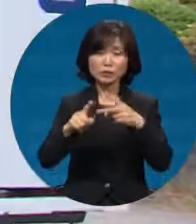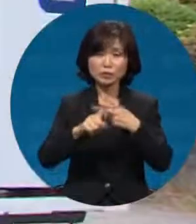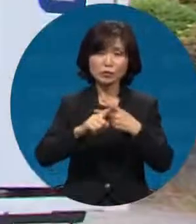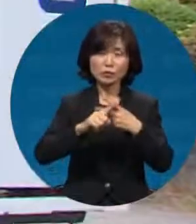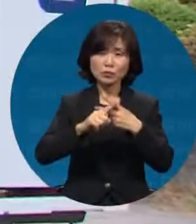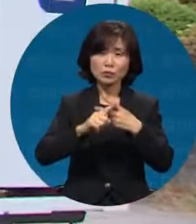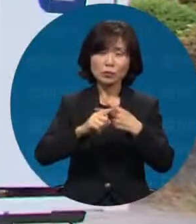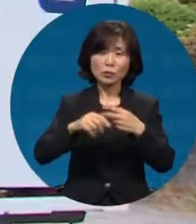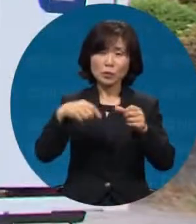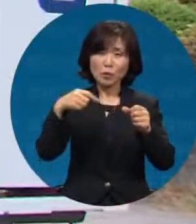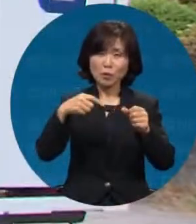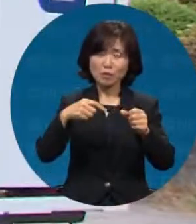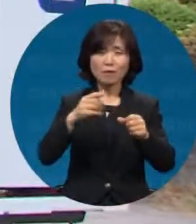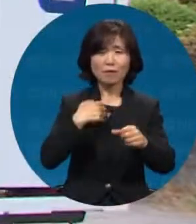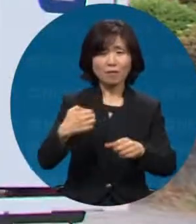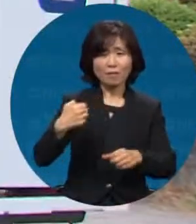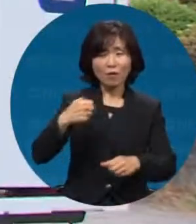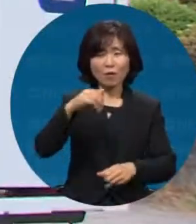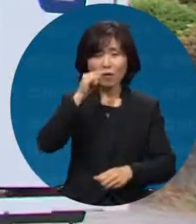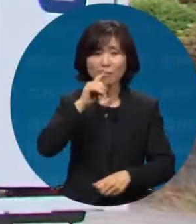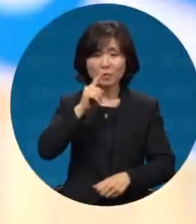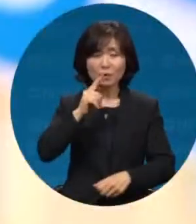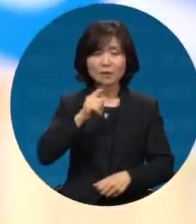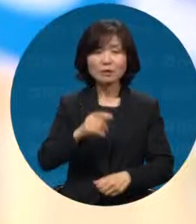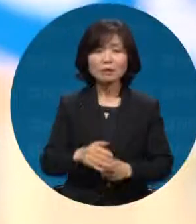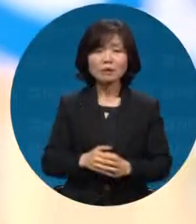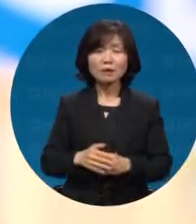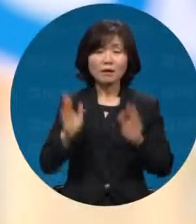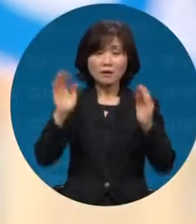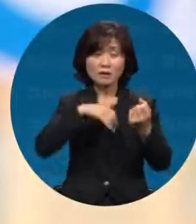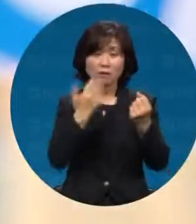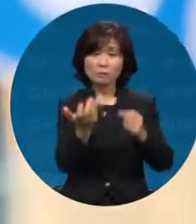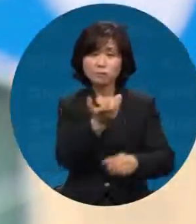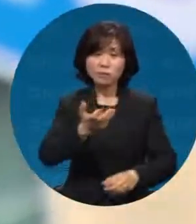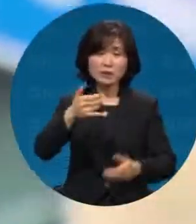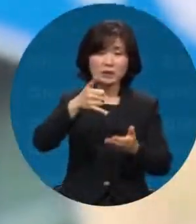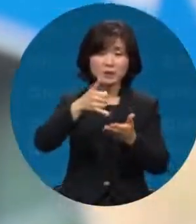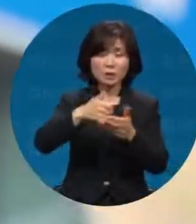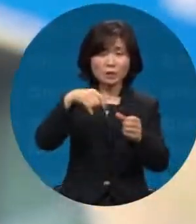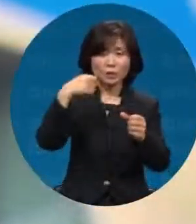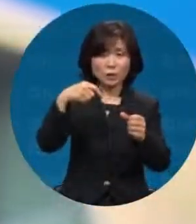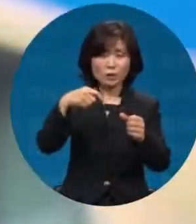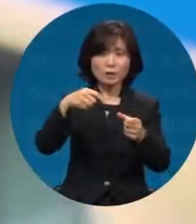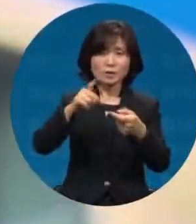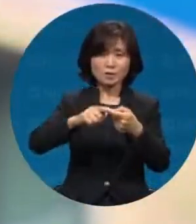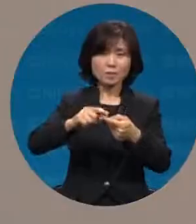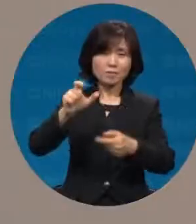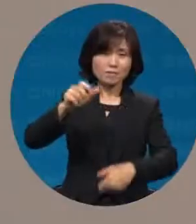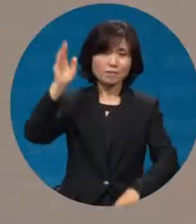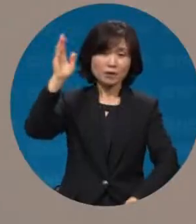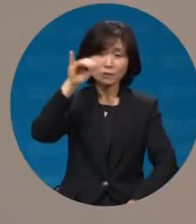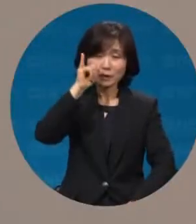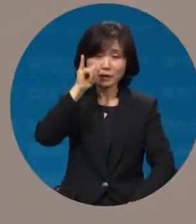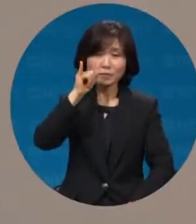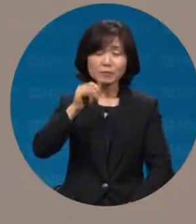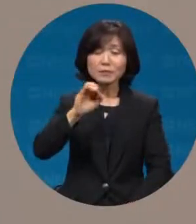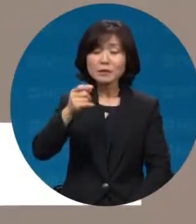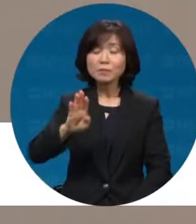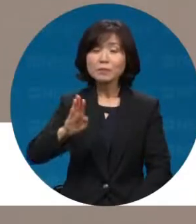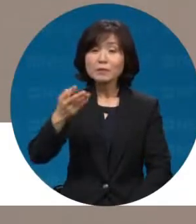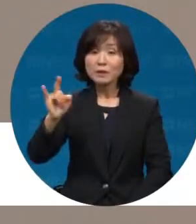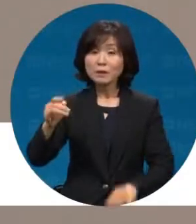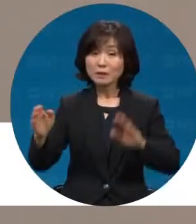고교평준화 재검토와 혁신학교 폐지 등 학력 신장과 인성 길게 단점이 짓고 있습니다 읍내 학생들도